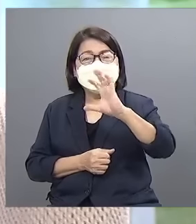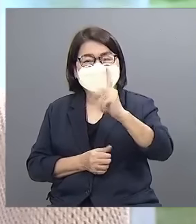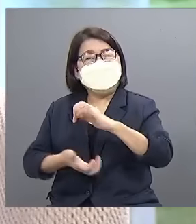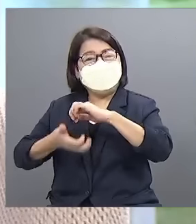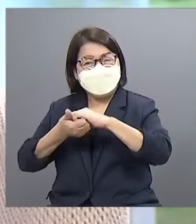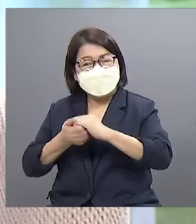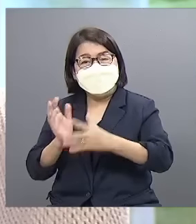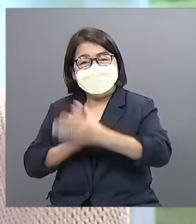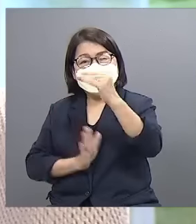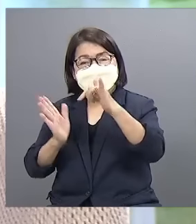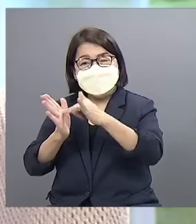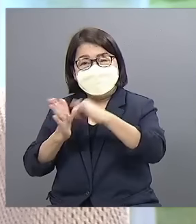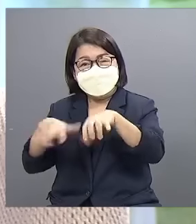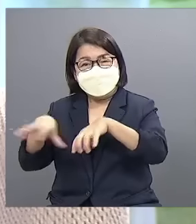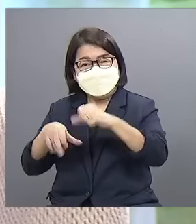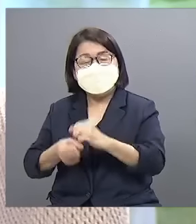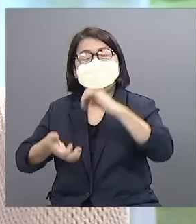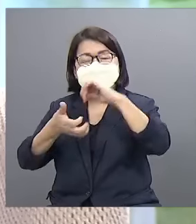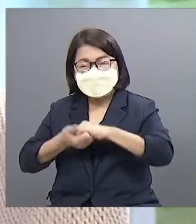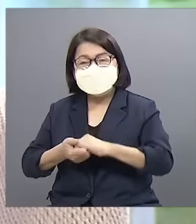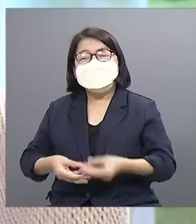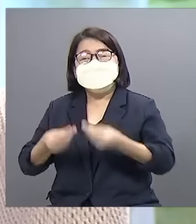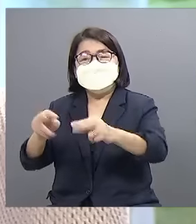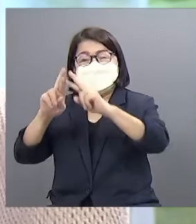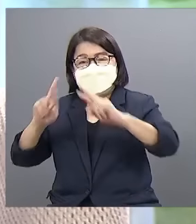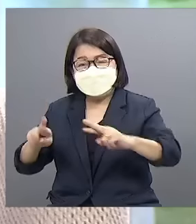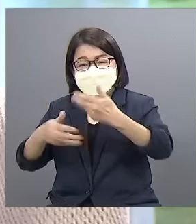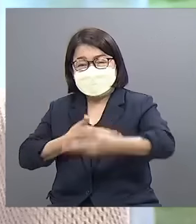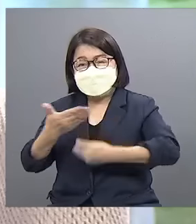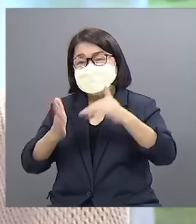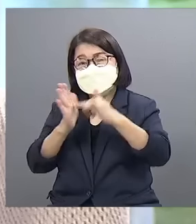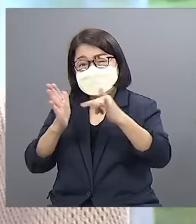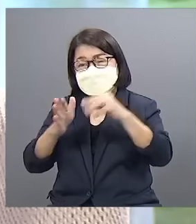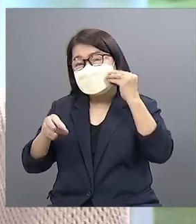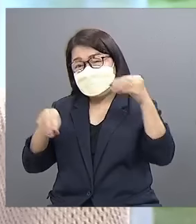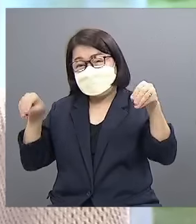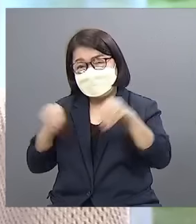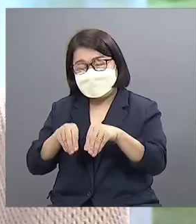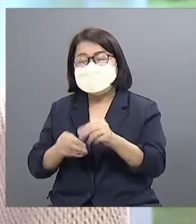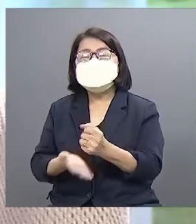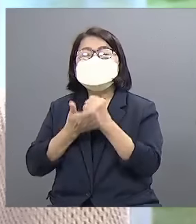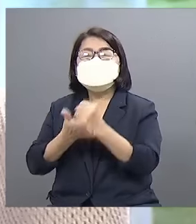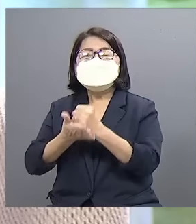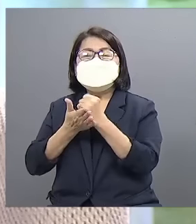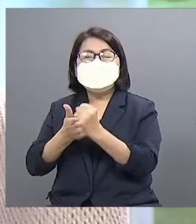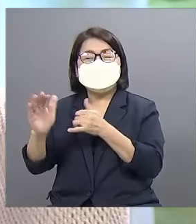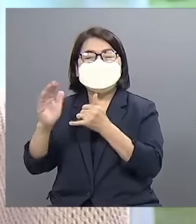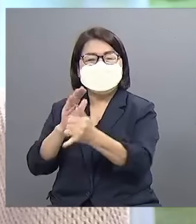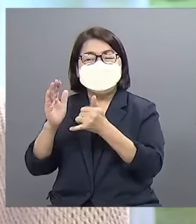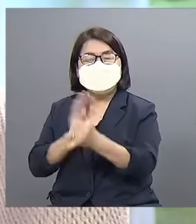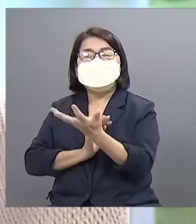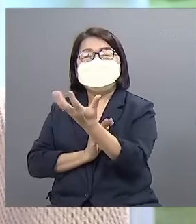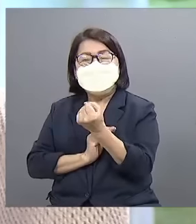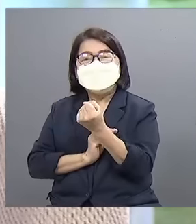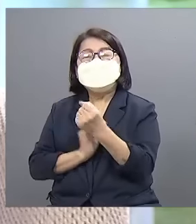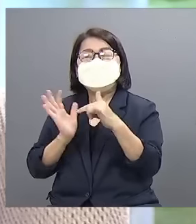ร่วมมอกันค่ะ ให้ร้านขายยาเป็นอีกหนึ่จุดในการช่วยกันกระจายยาให้ใล่ตัวสำหับผู้ป่วยมาก